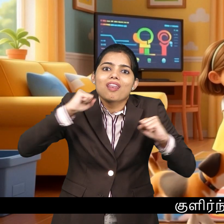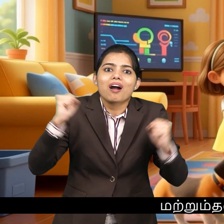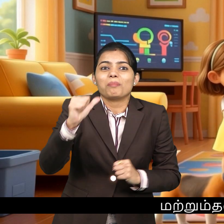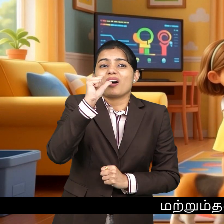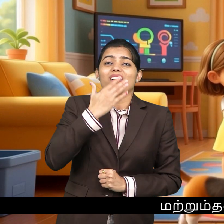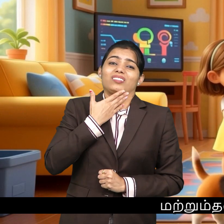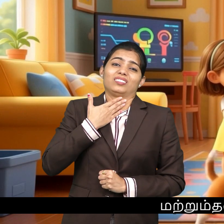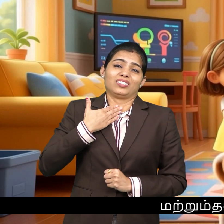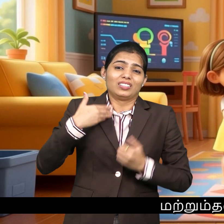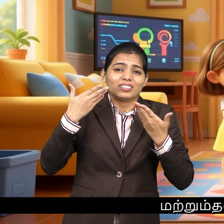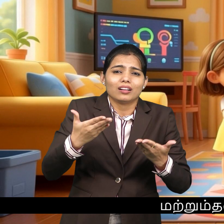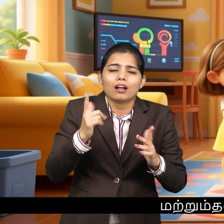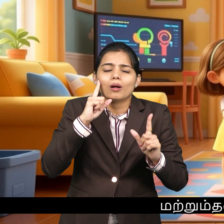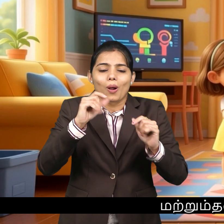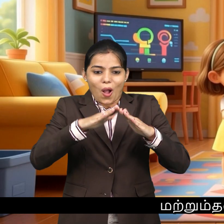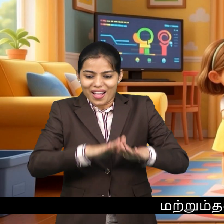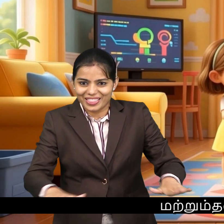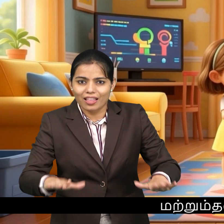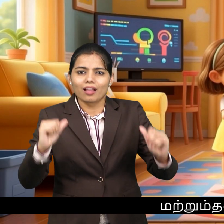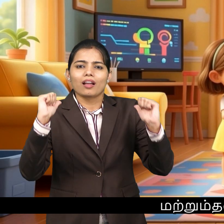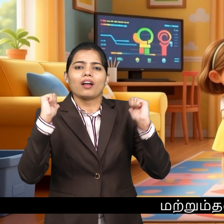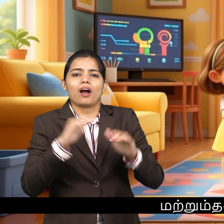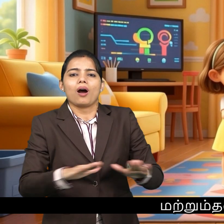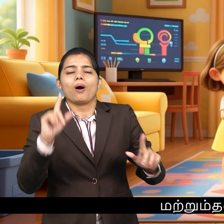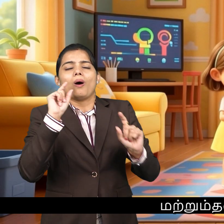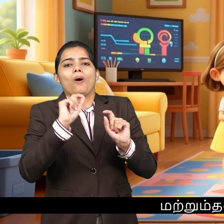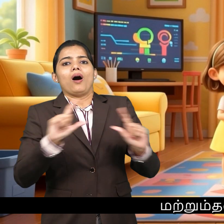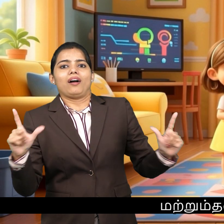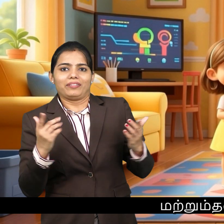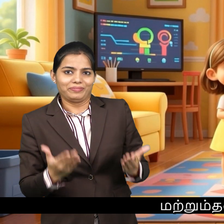குடித்தனர் மற்றும் தரையில் அமர்ந்தனர்.